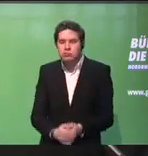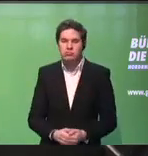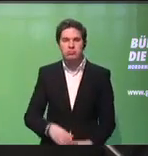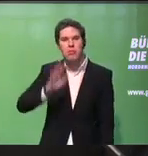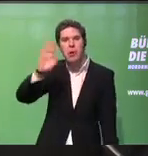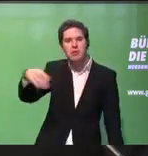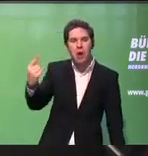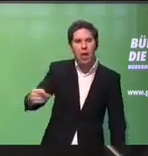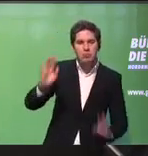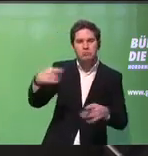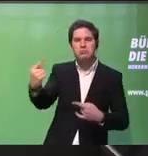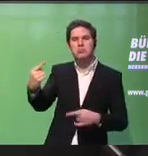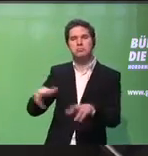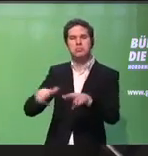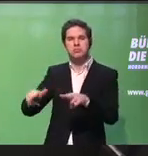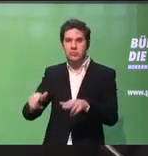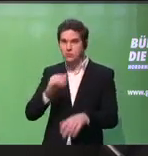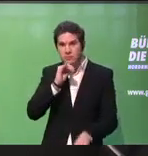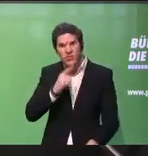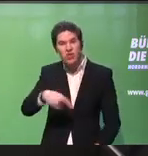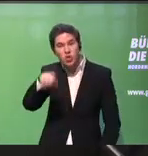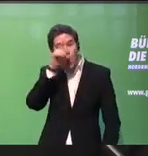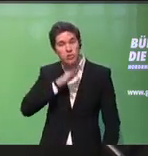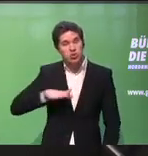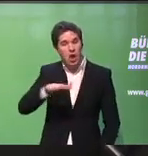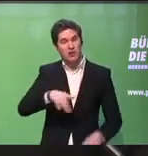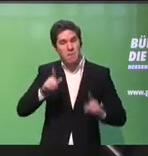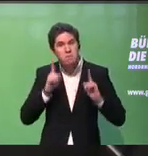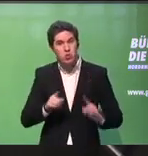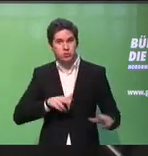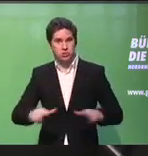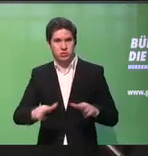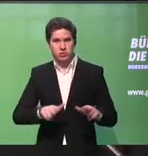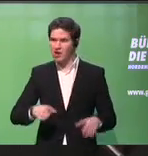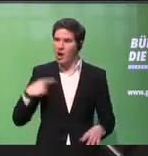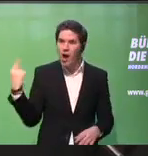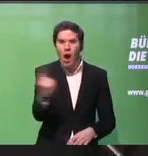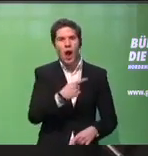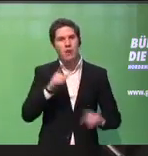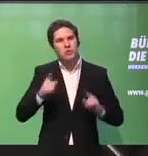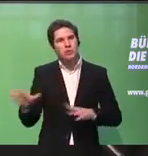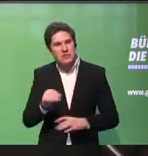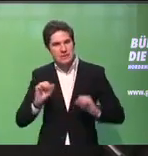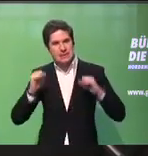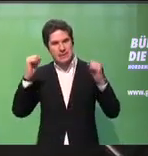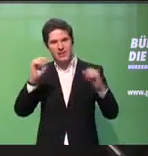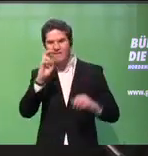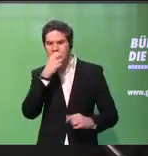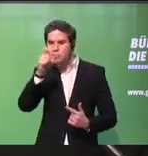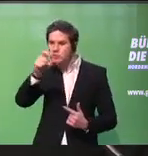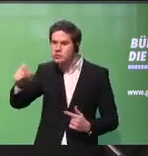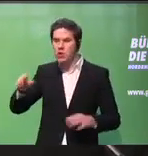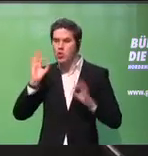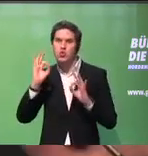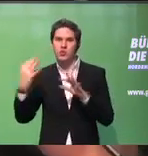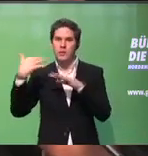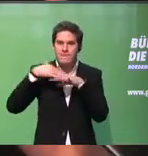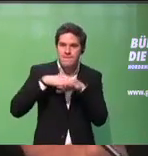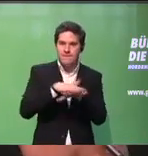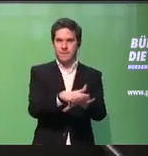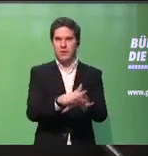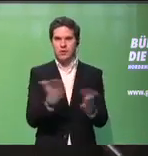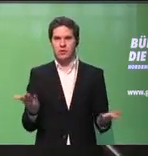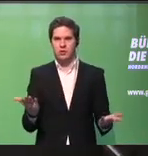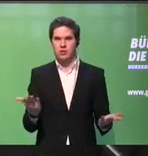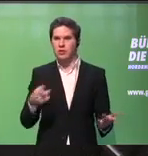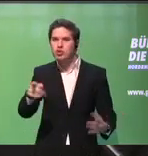lassen, sondern da muss sich Deutschland engagieren, da müssen wir uns alle engagieren, damit eben wir die Menschen so gut wie möglich integrieren und ihnen so gut